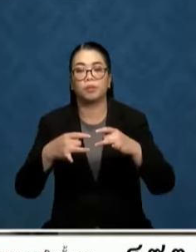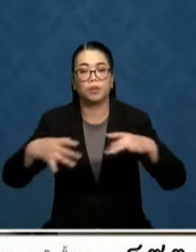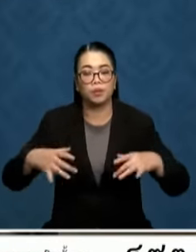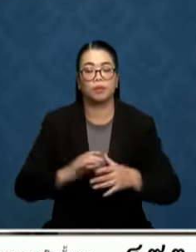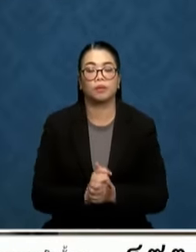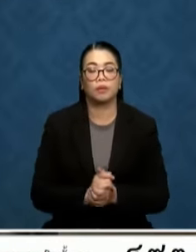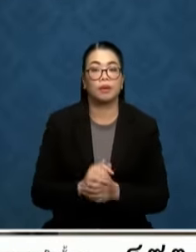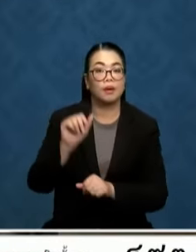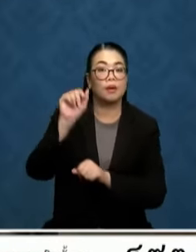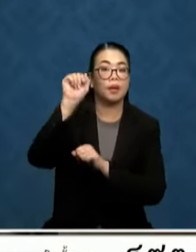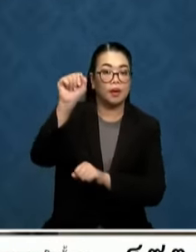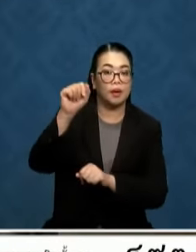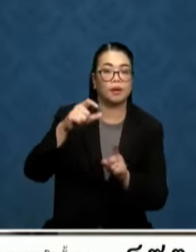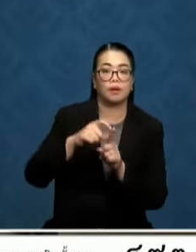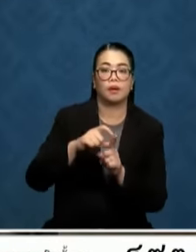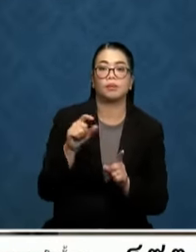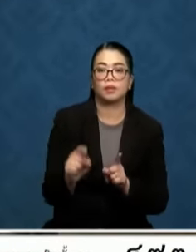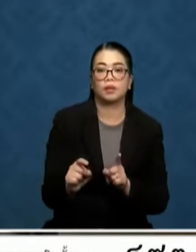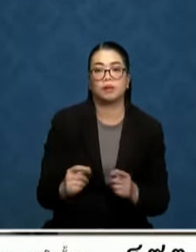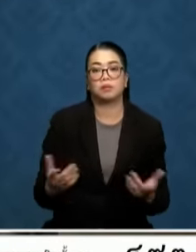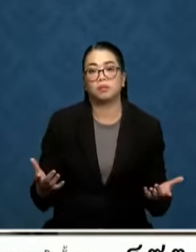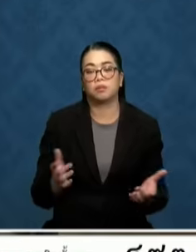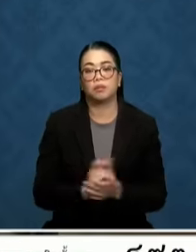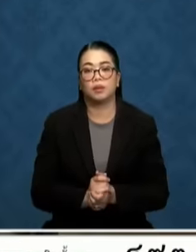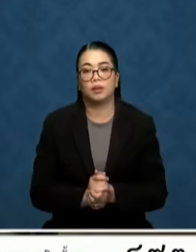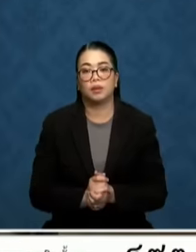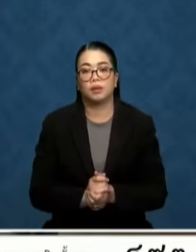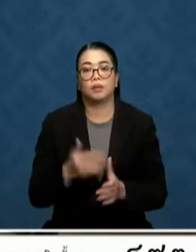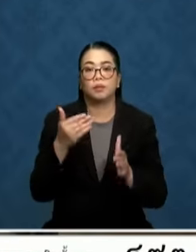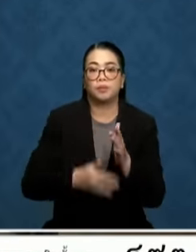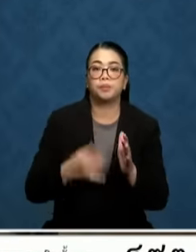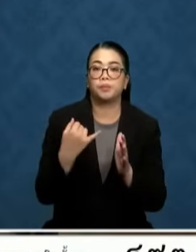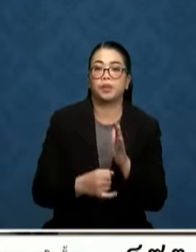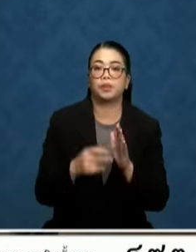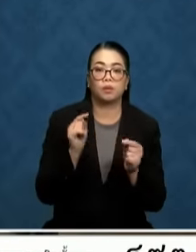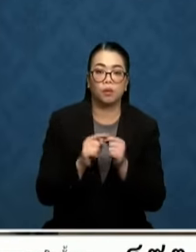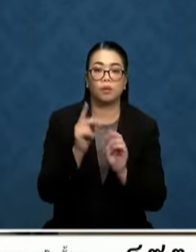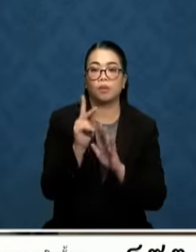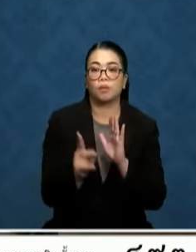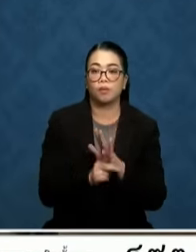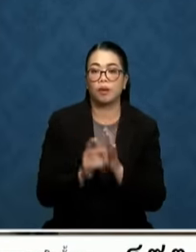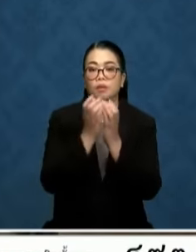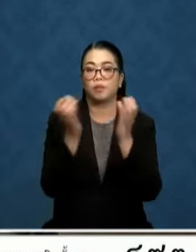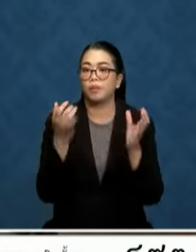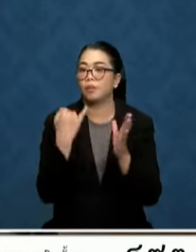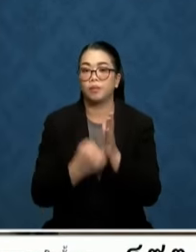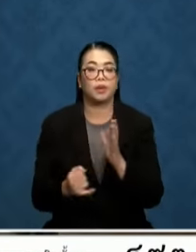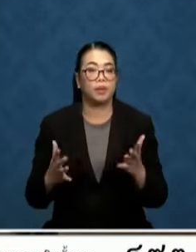รัมหง